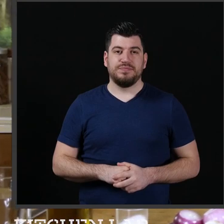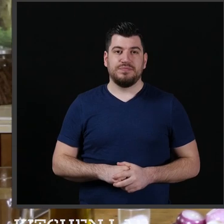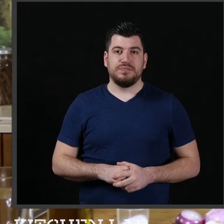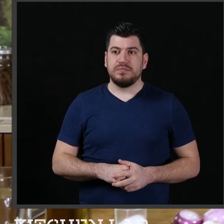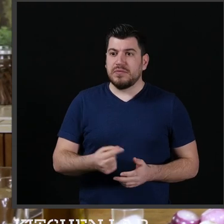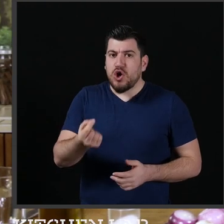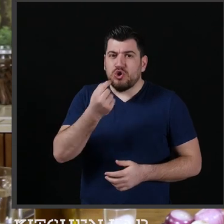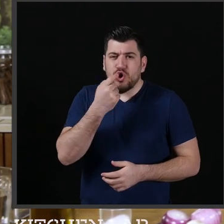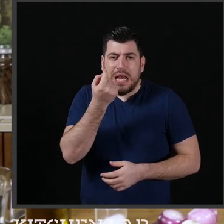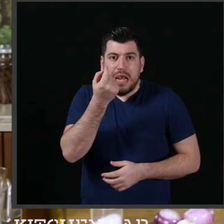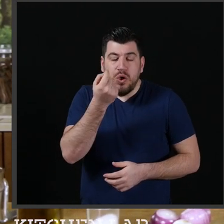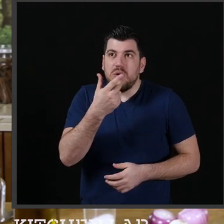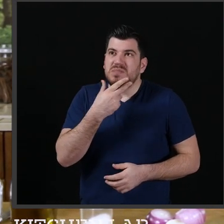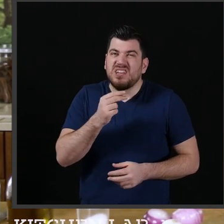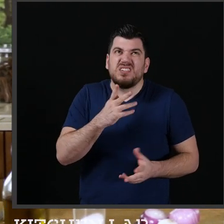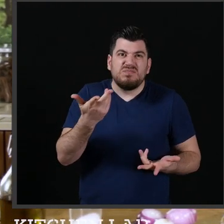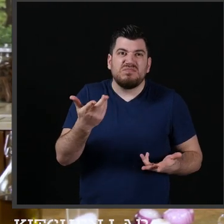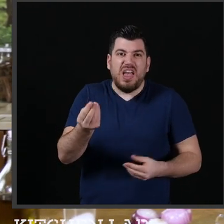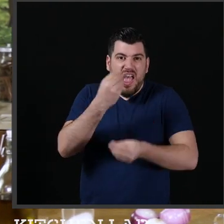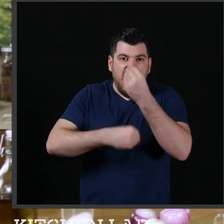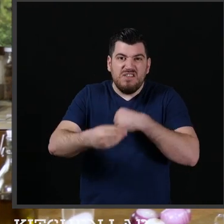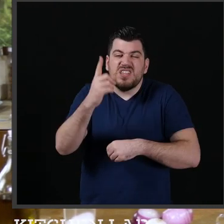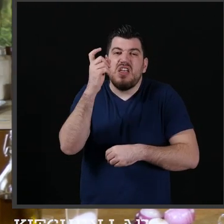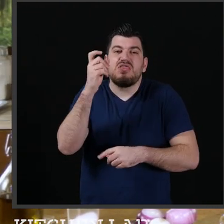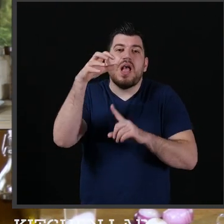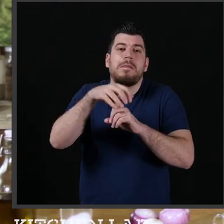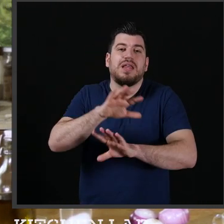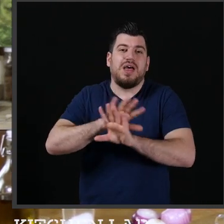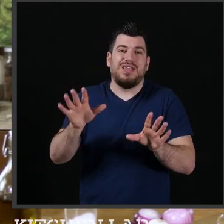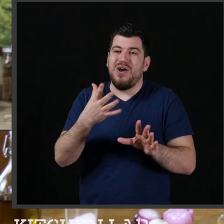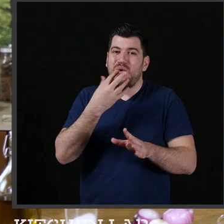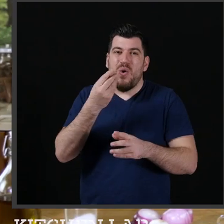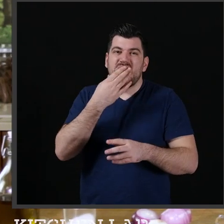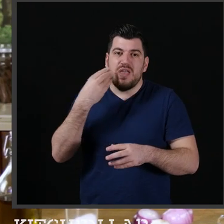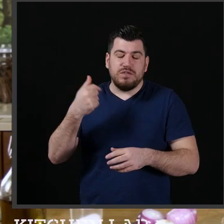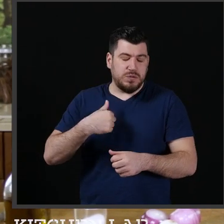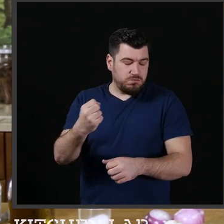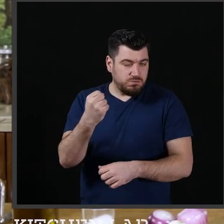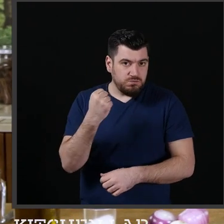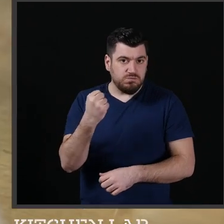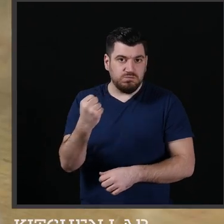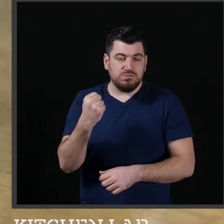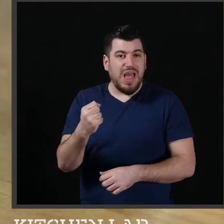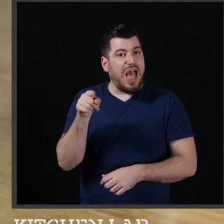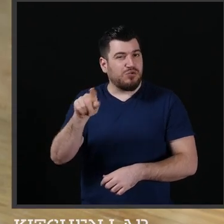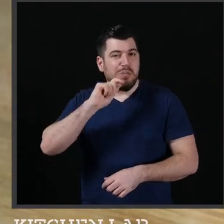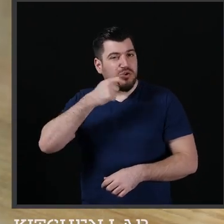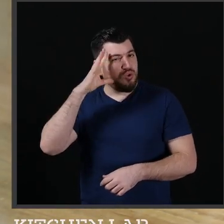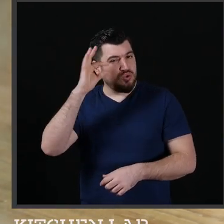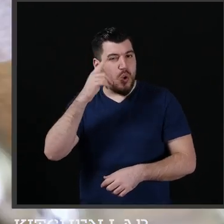Λίγο τρως και είναι σαν να τρως 10 μανιτάρια μαζί κατευθείαν. Σκάει όλη η γεύση μέσα στο στόμα. Αυτό είναι και το μυστικό για να πετύχει το ριζότο μας.